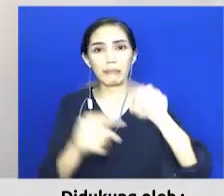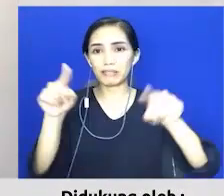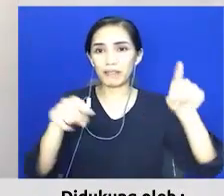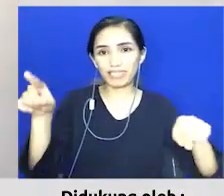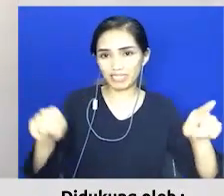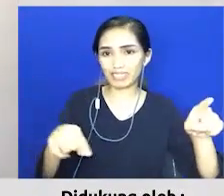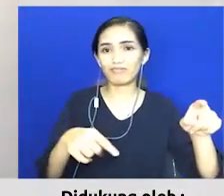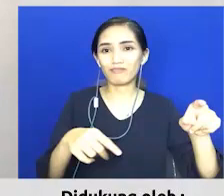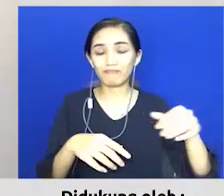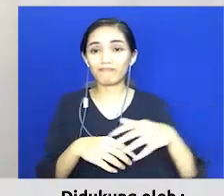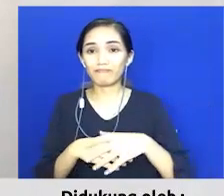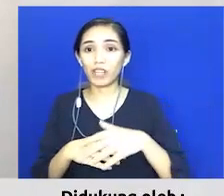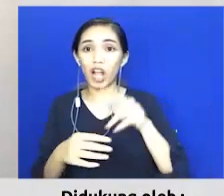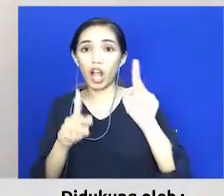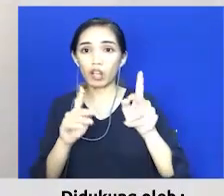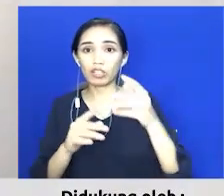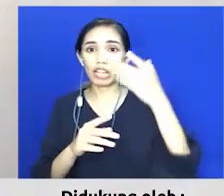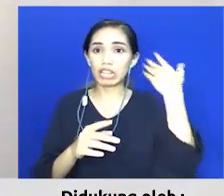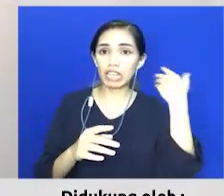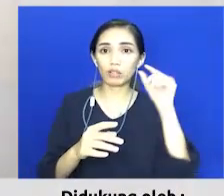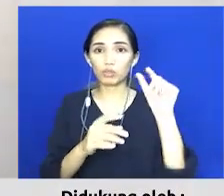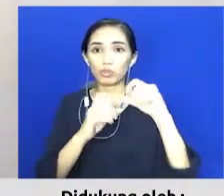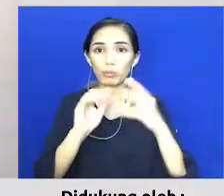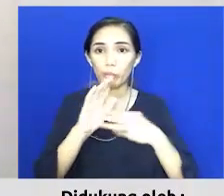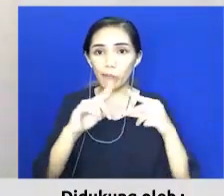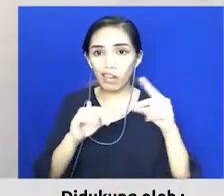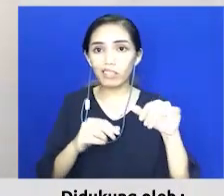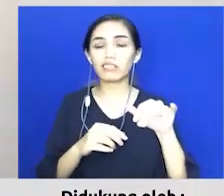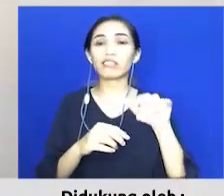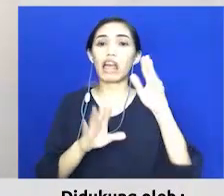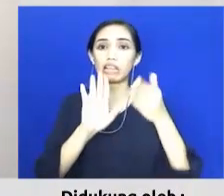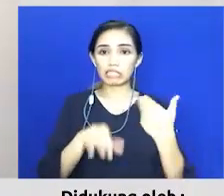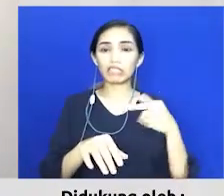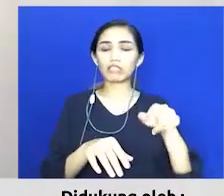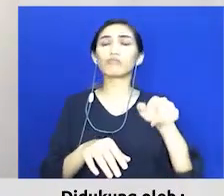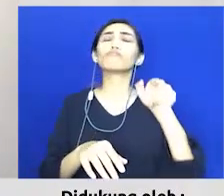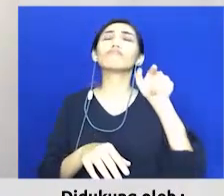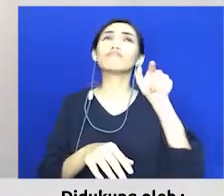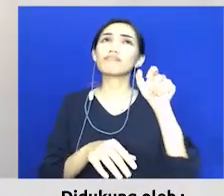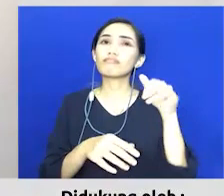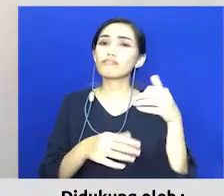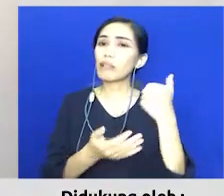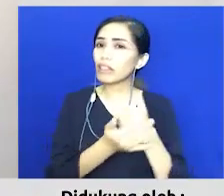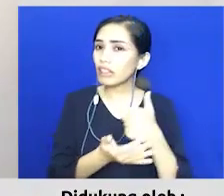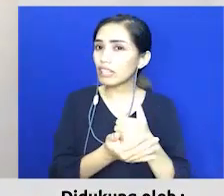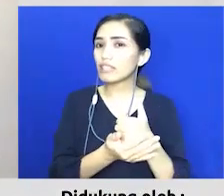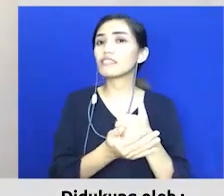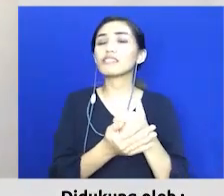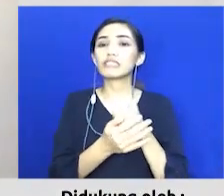mencari jalan keluarnya sendiri-sendiri gitu. Dan kalau kita membaca kembali Paus Mar Ismail,